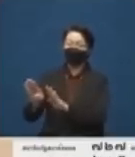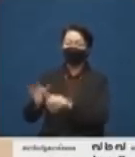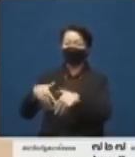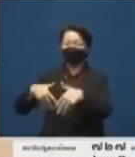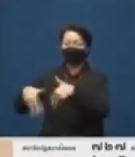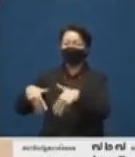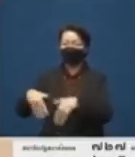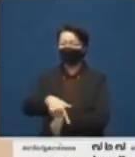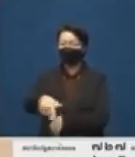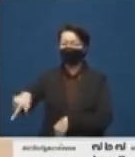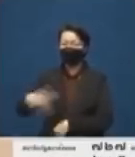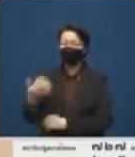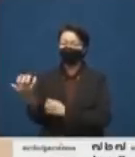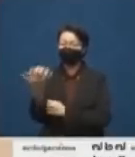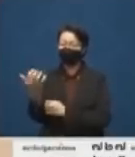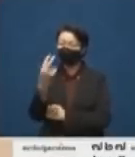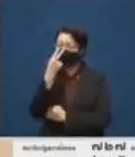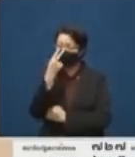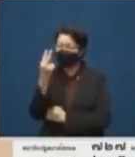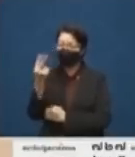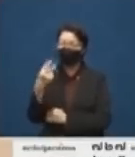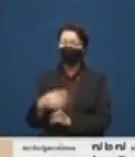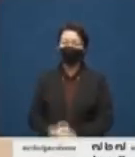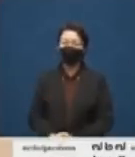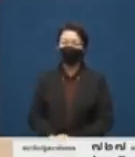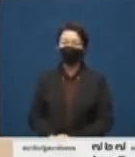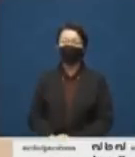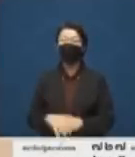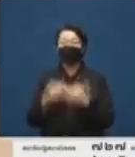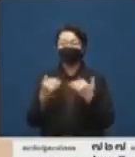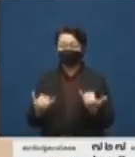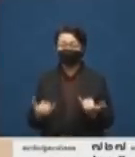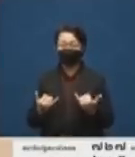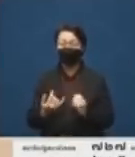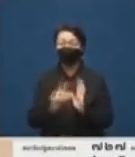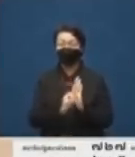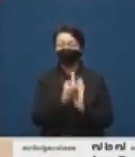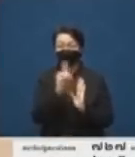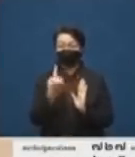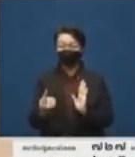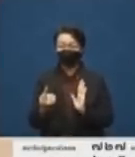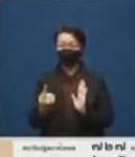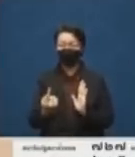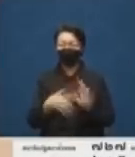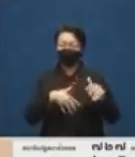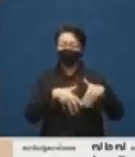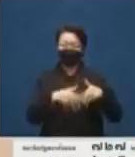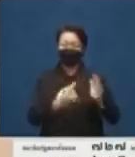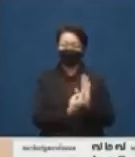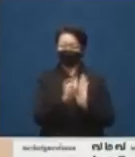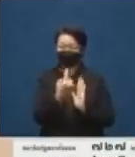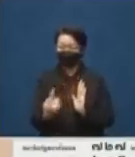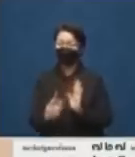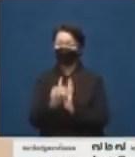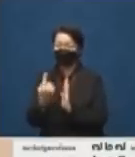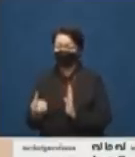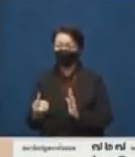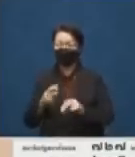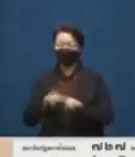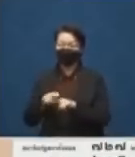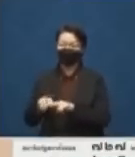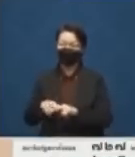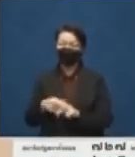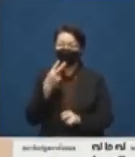ดิ์สิทธิ์แต่คนเนี่ยจะทำให้มันเสื่อมคุณศรีนวลบุญลือก่อนหน้านั้นเนี่ยอู้กับเมืองในที่ประชุมไปรอบนึงแล้